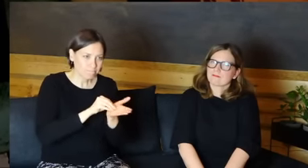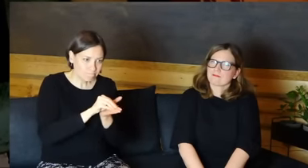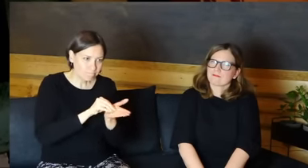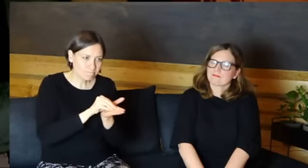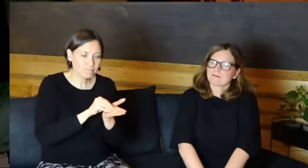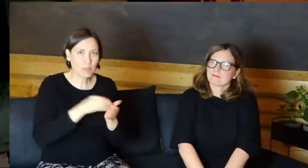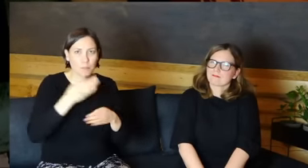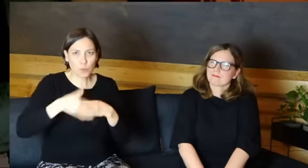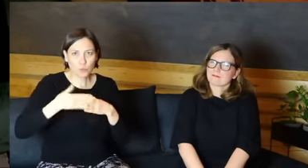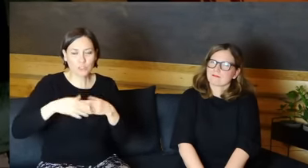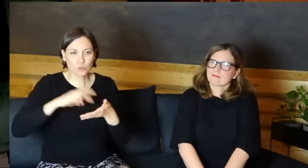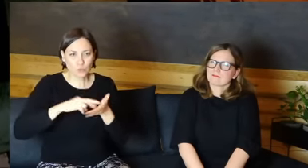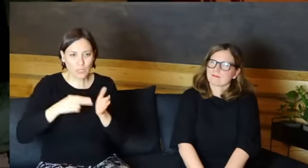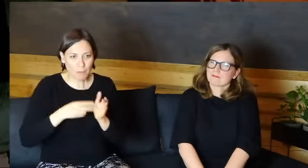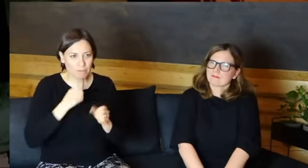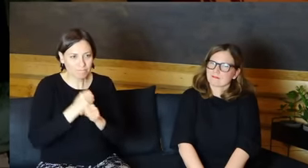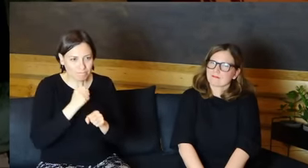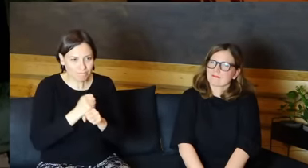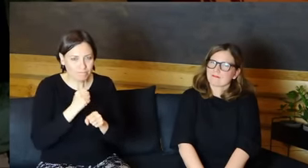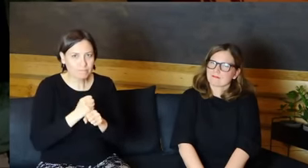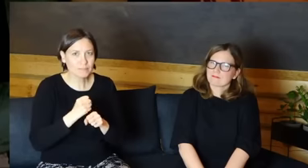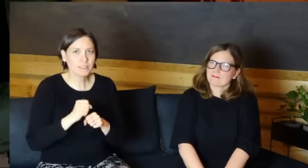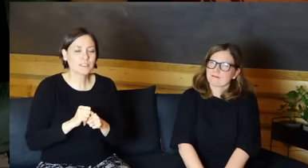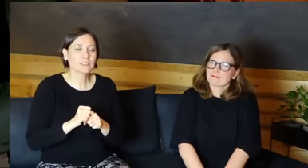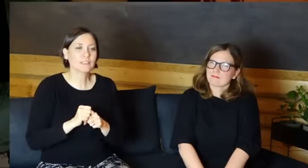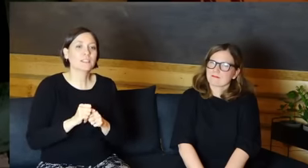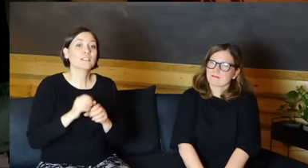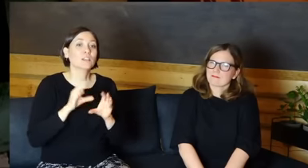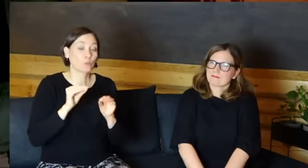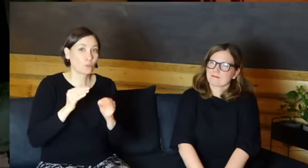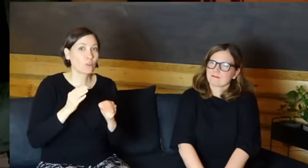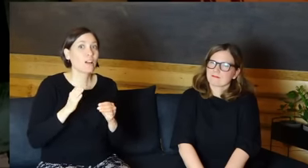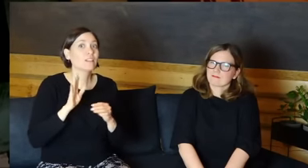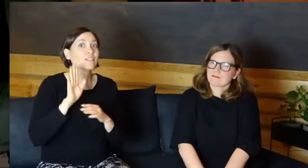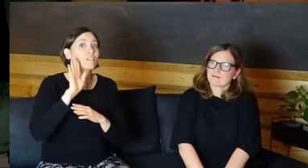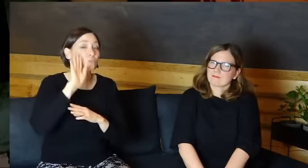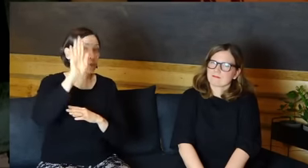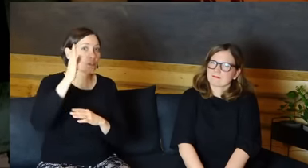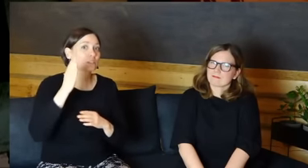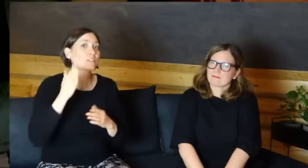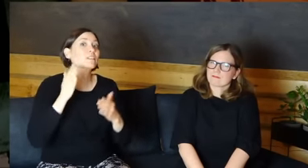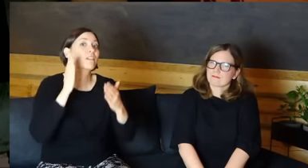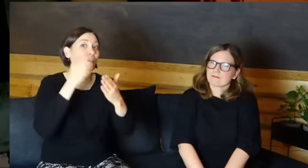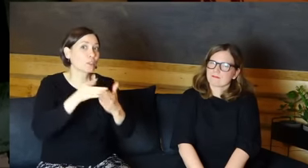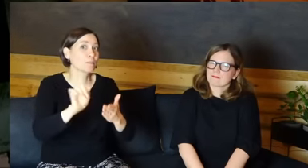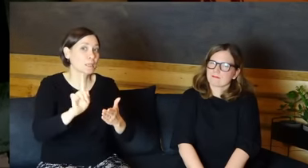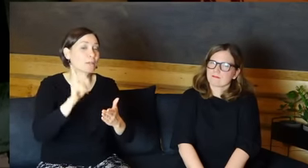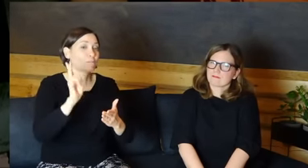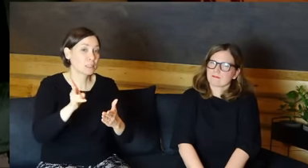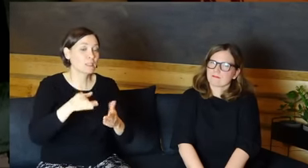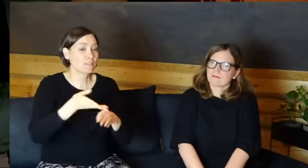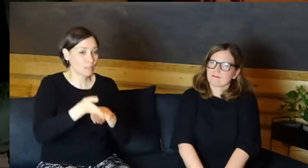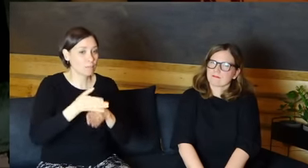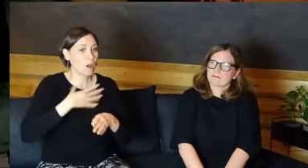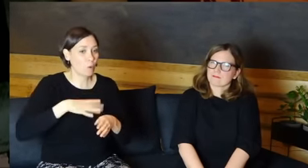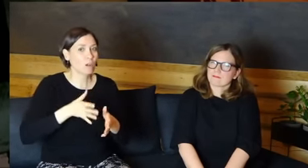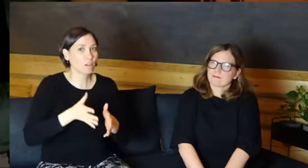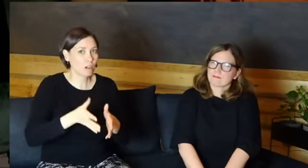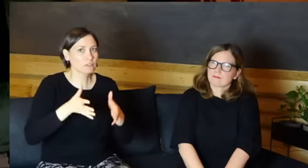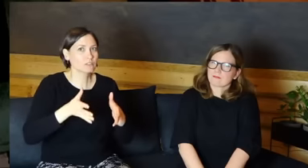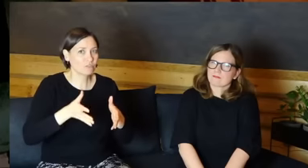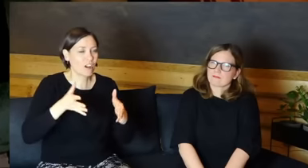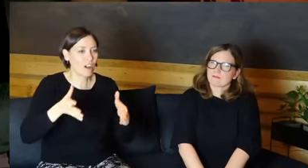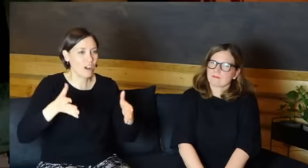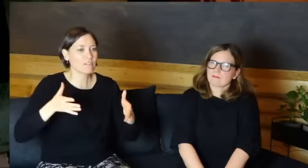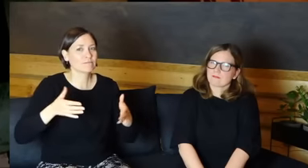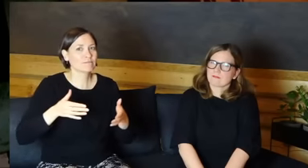myyntisuunnitelmia. Ja kyllähän meillä tietenkin tavoitteena edelleenkin on kasvaa ja kasvaa kannattavasti ja sitä kautta luoda